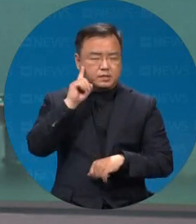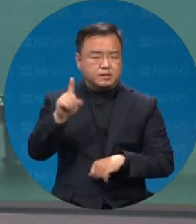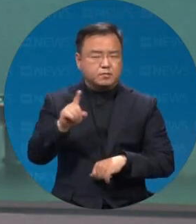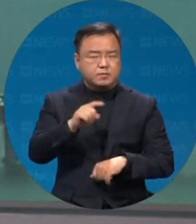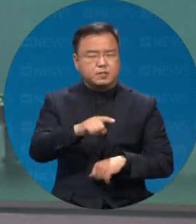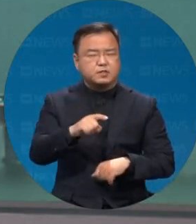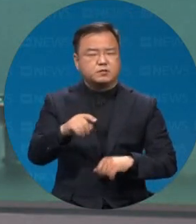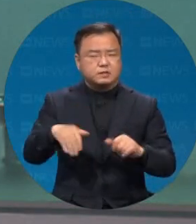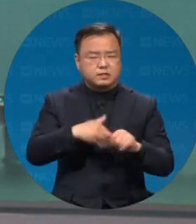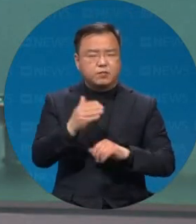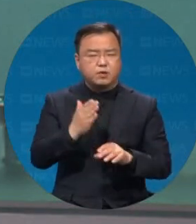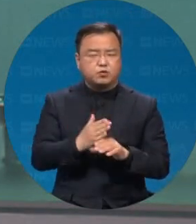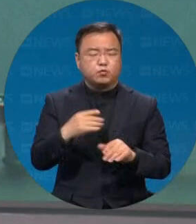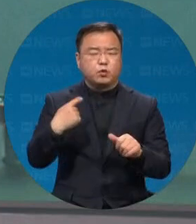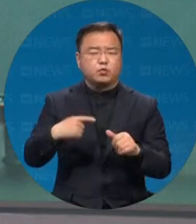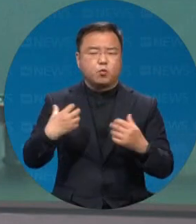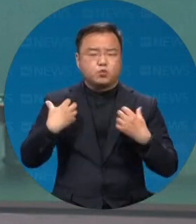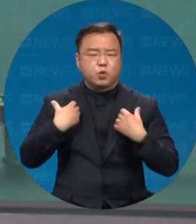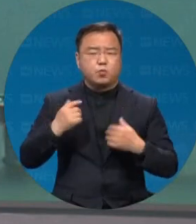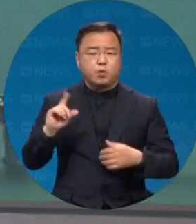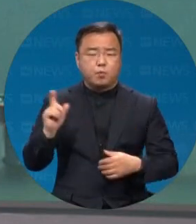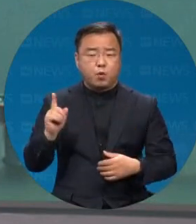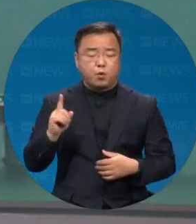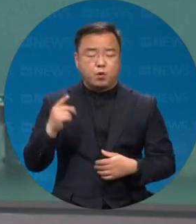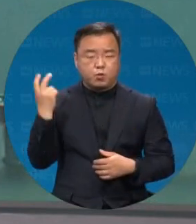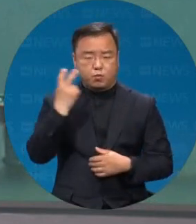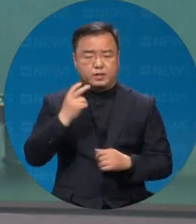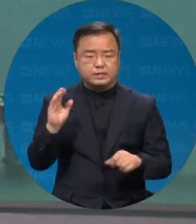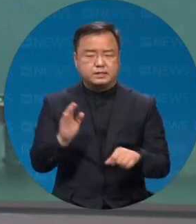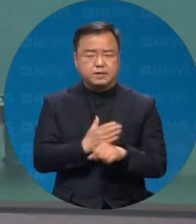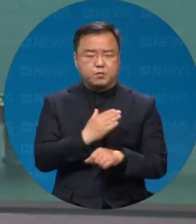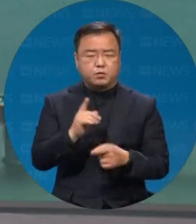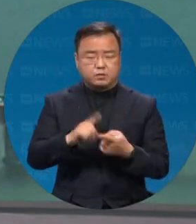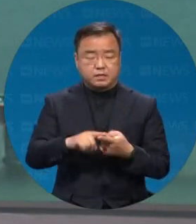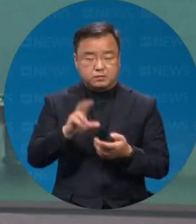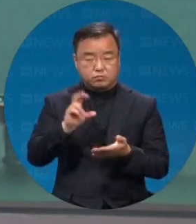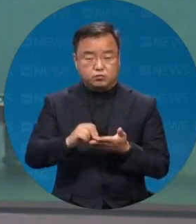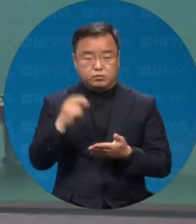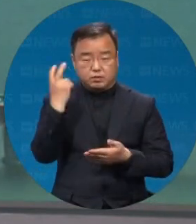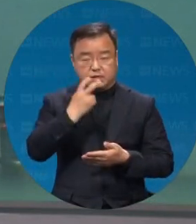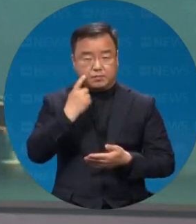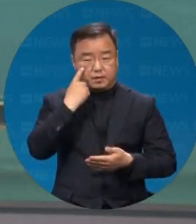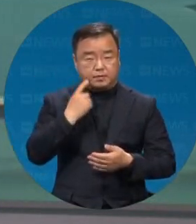사이 교육당국은 무얼 했는지 교육청의 관리소홀 문제를 짚어보겠습니다